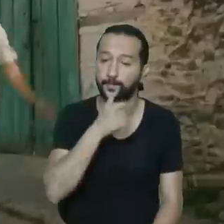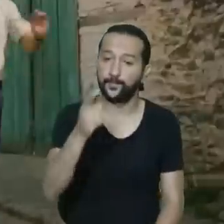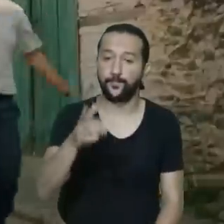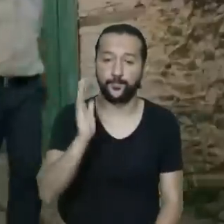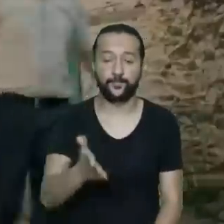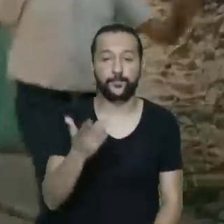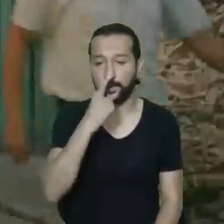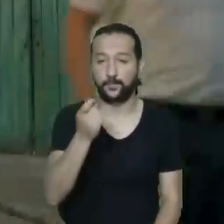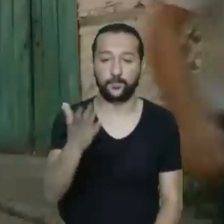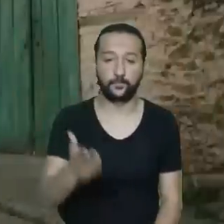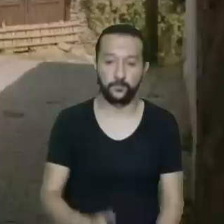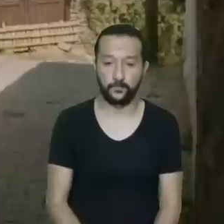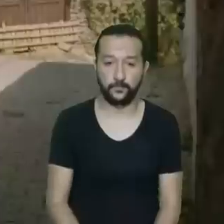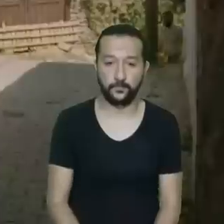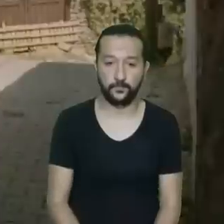Yarı gittin sen